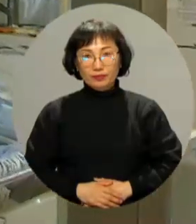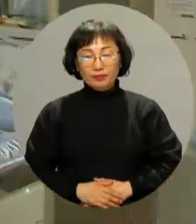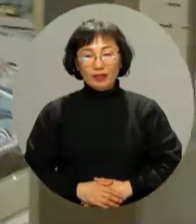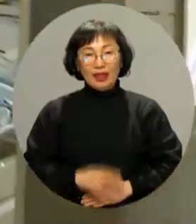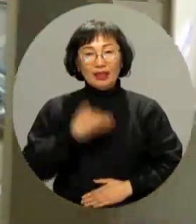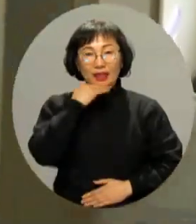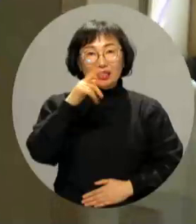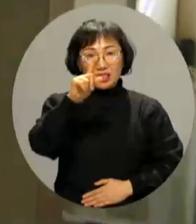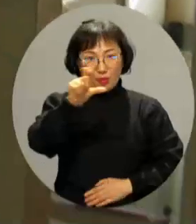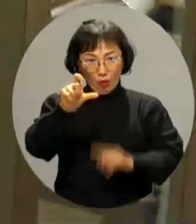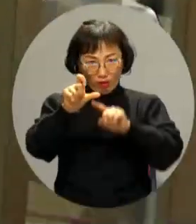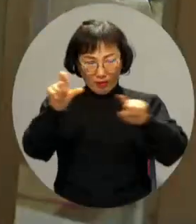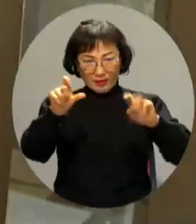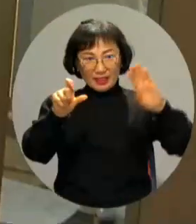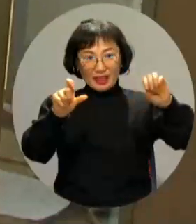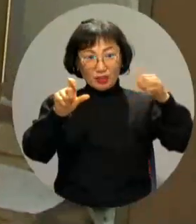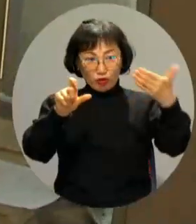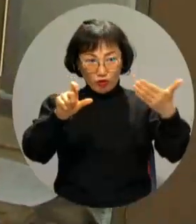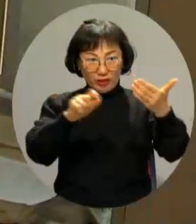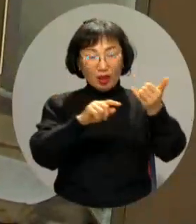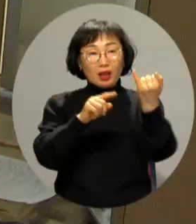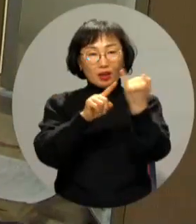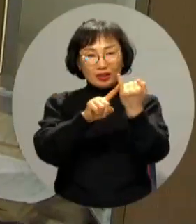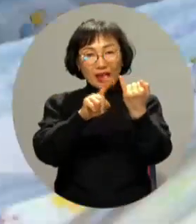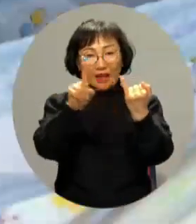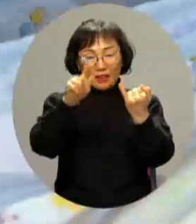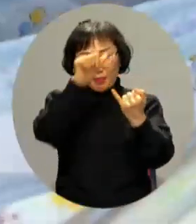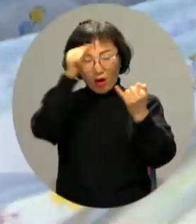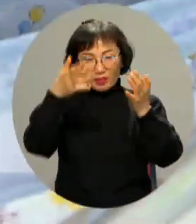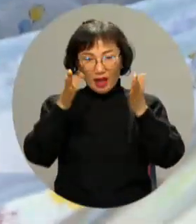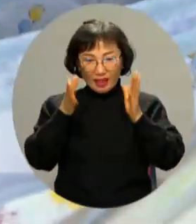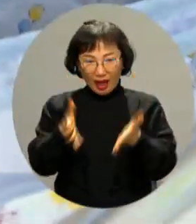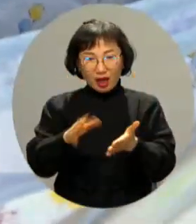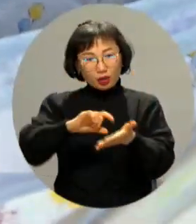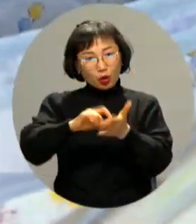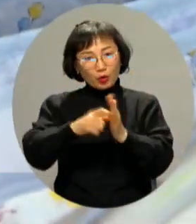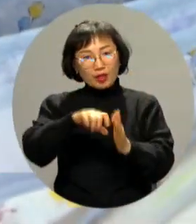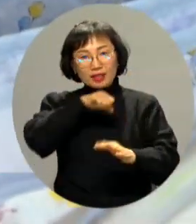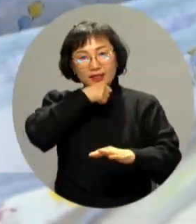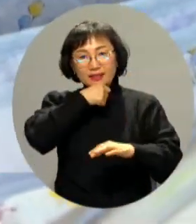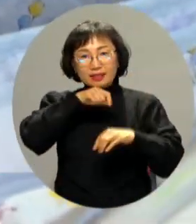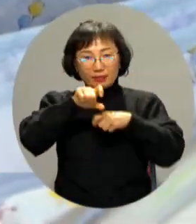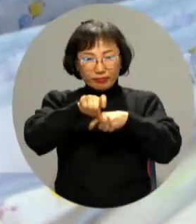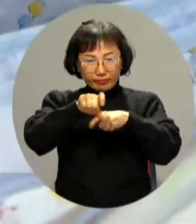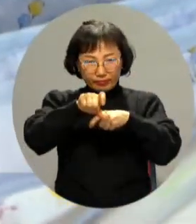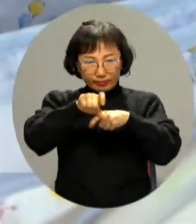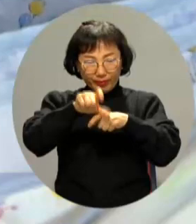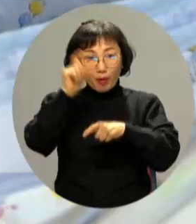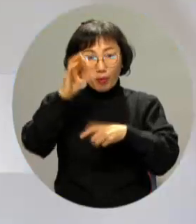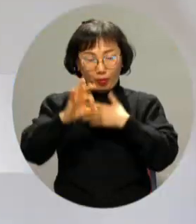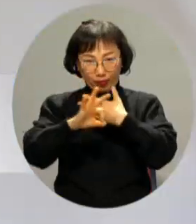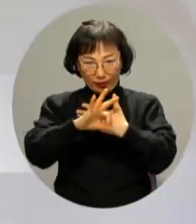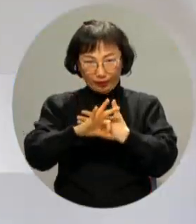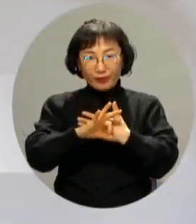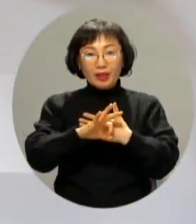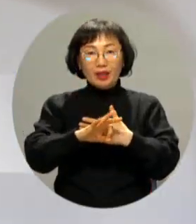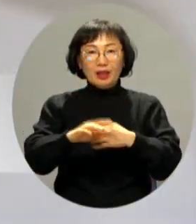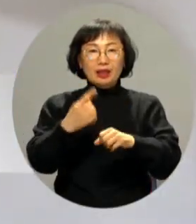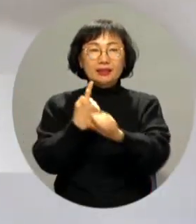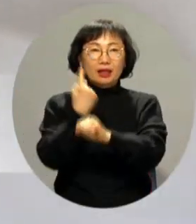15세부터 49세 여성 1명이 평생 나을 것으로 예상되는 출생하수를 나타내는 합계 출산율